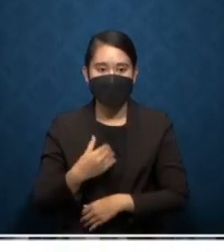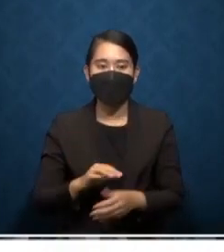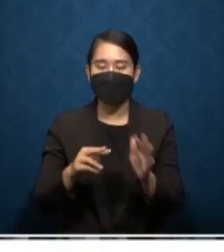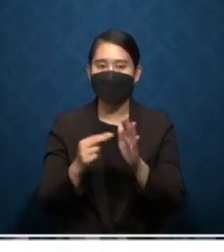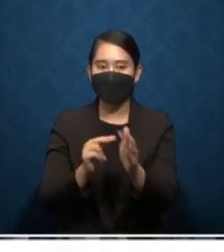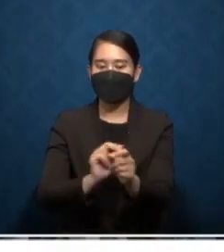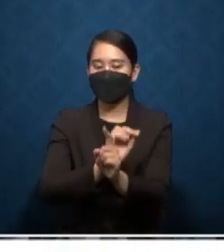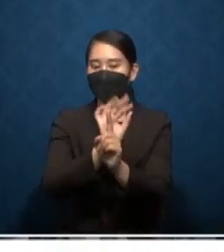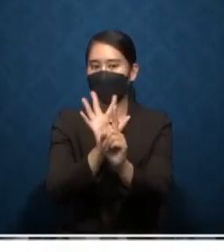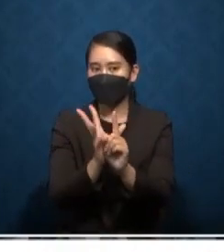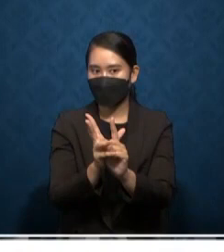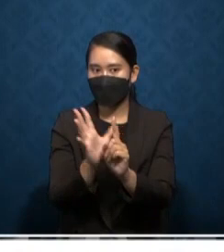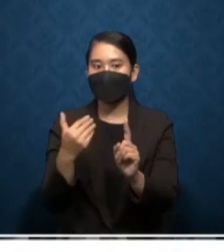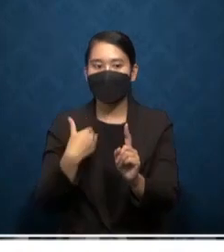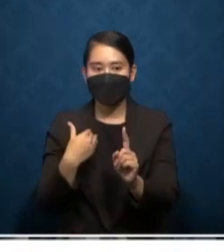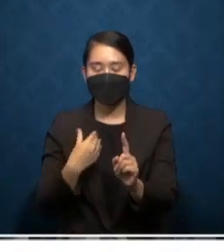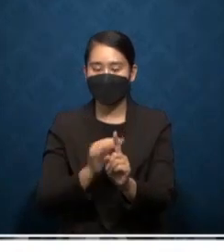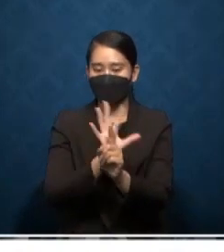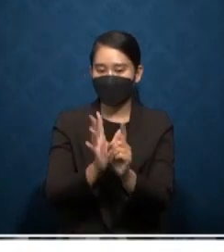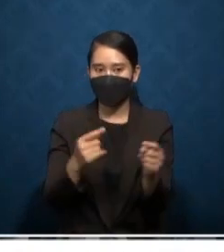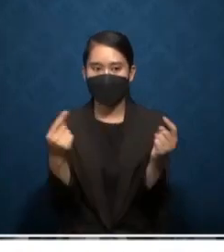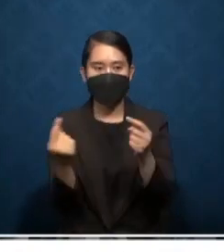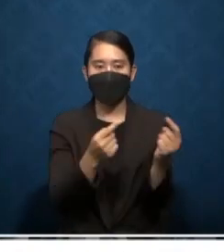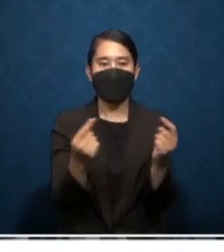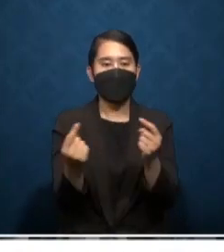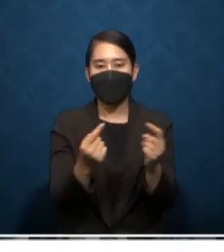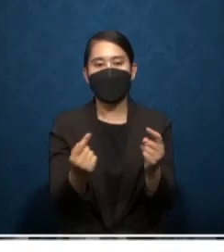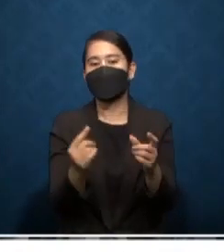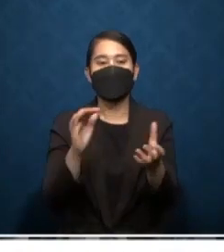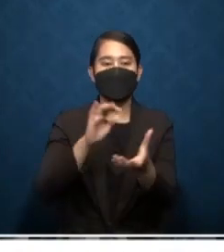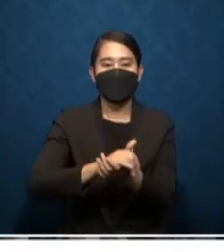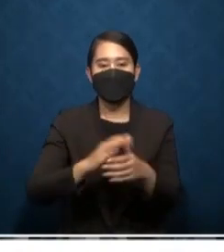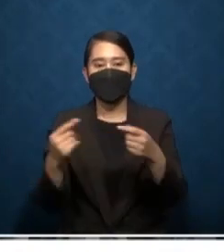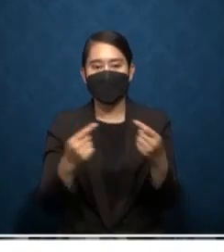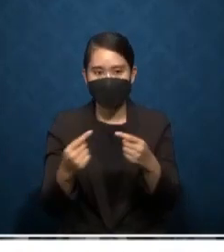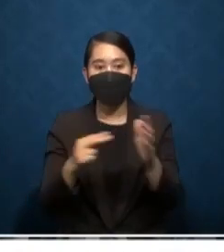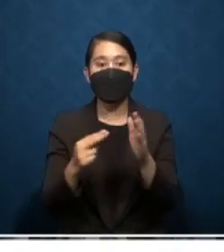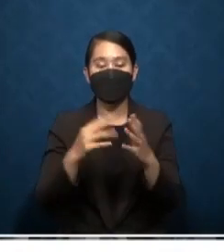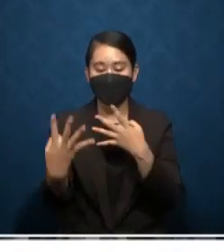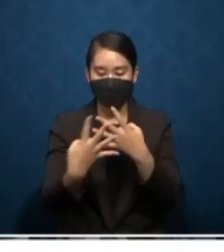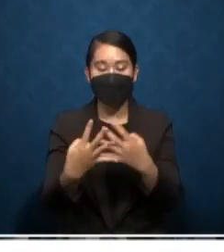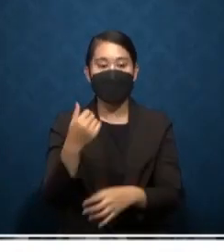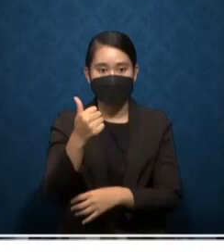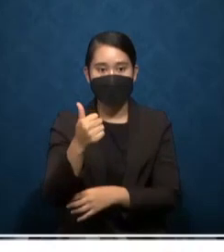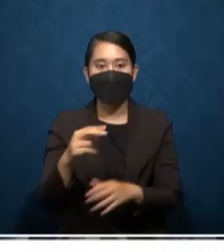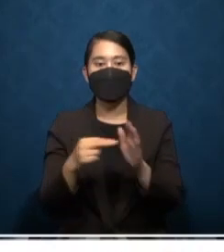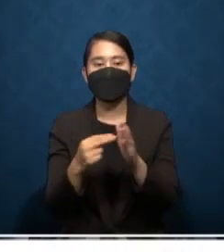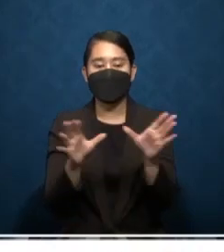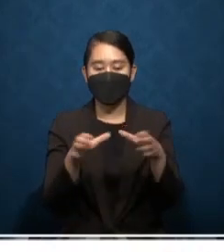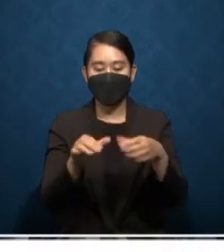ช้า มีถละวิวาชกับ้างอะไรบ้างคุแผนกติดคกได้กลุย